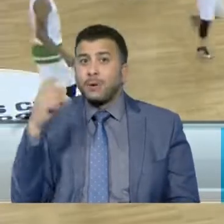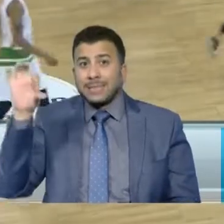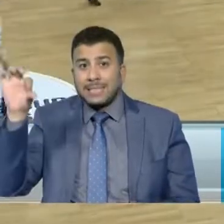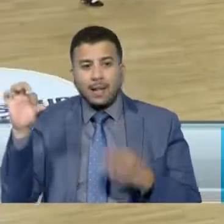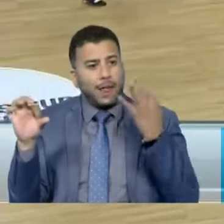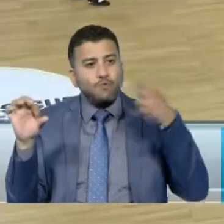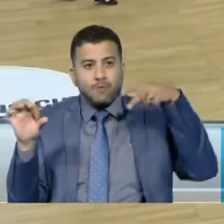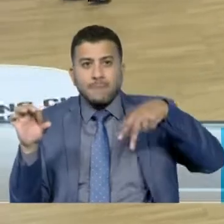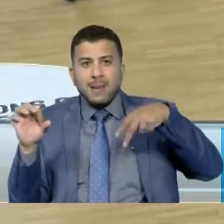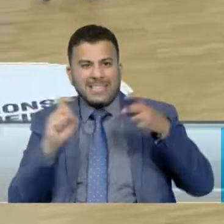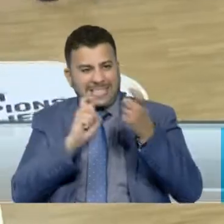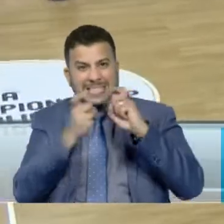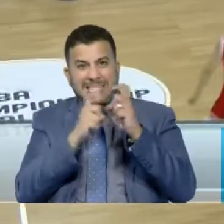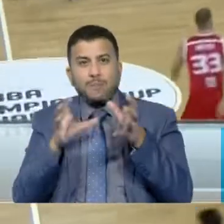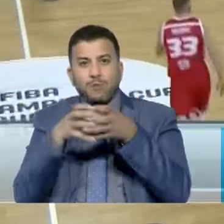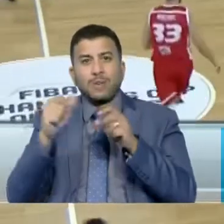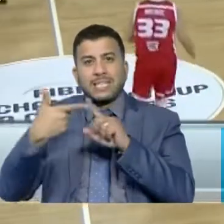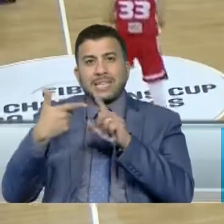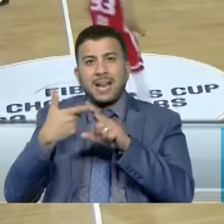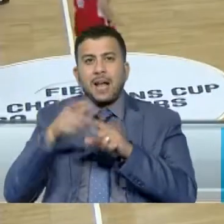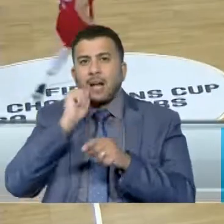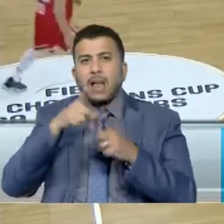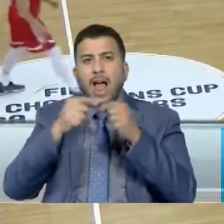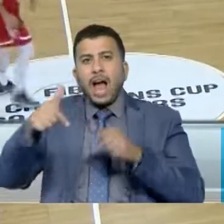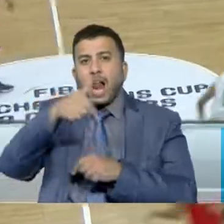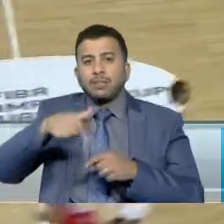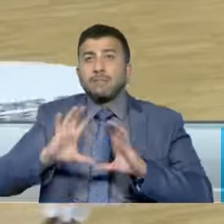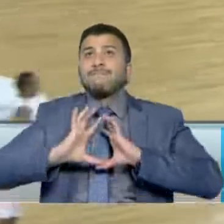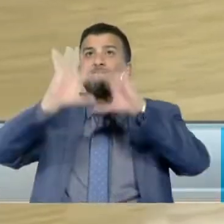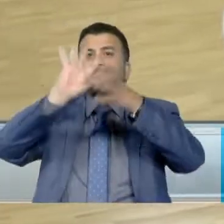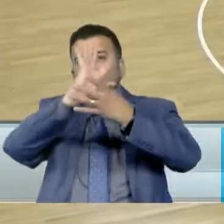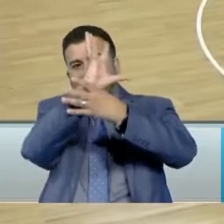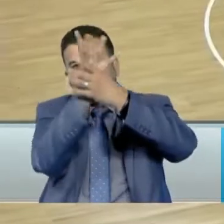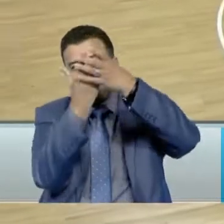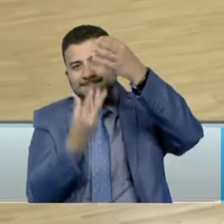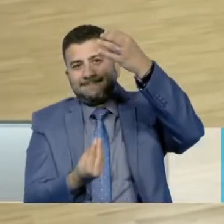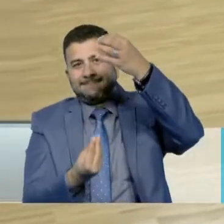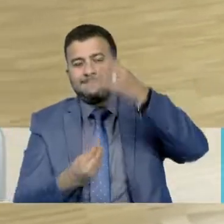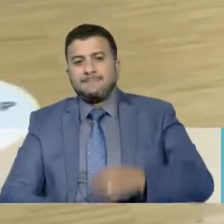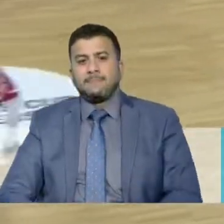الأولى منافسات المجموعة الثانية لبطولة الأندية الخليجية لكرة السلة.